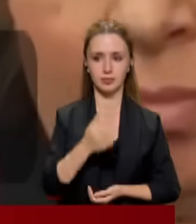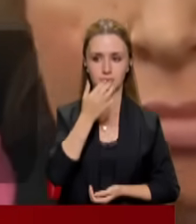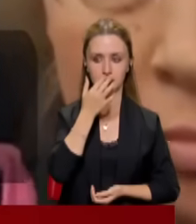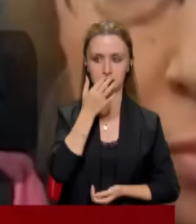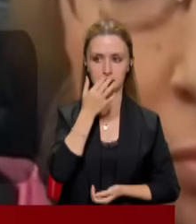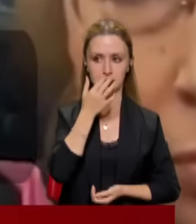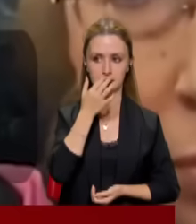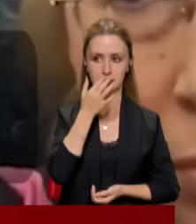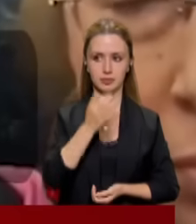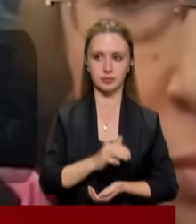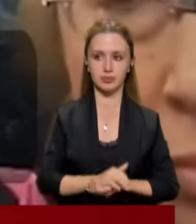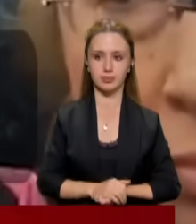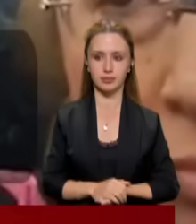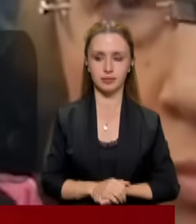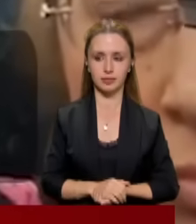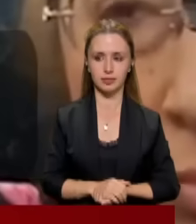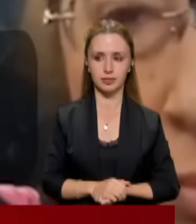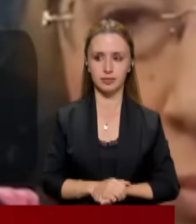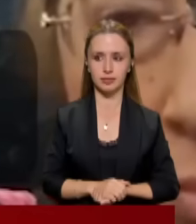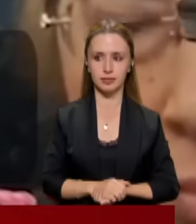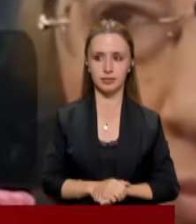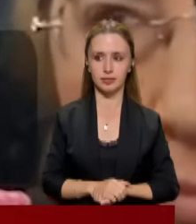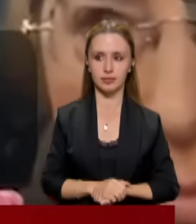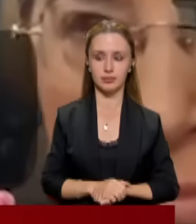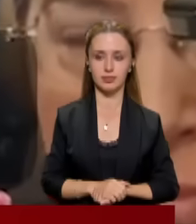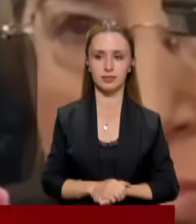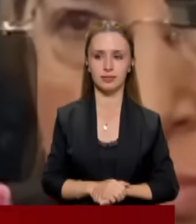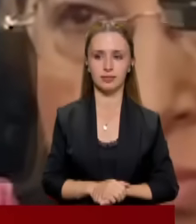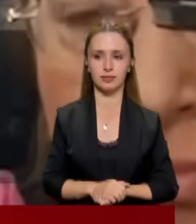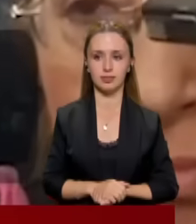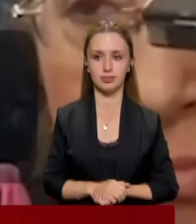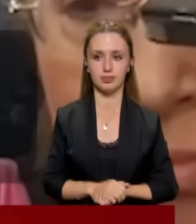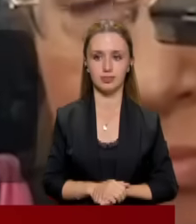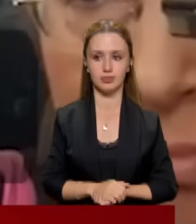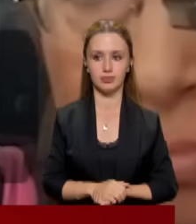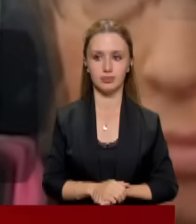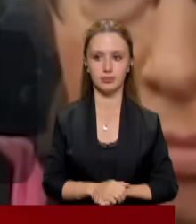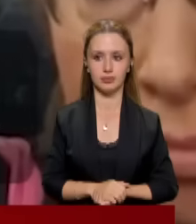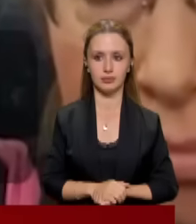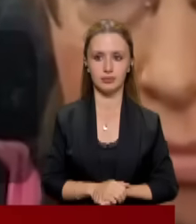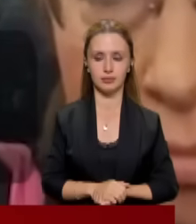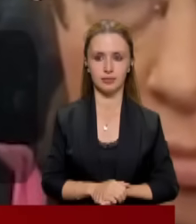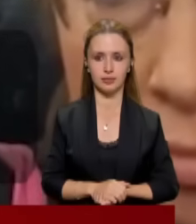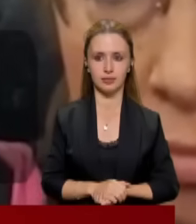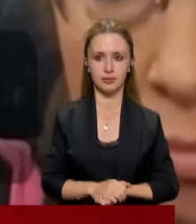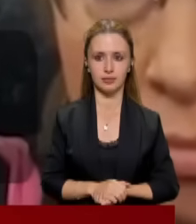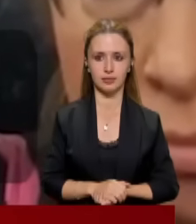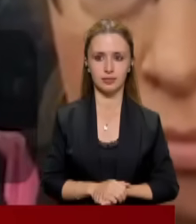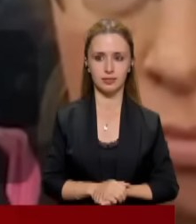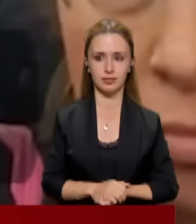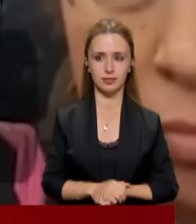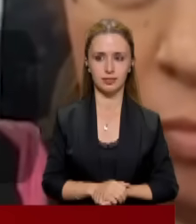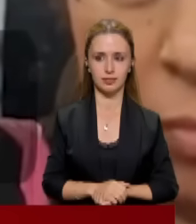bir görüşmemiz tekrar olmadı. Ama Cumhurbaşkanlığı hükümeti çok yönlü bir çalışma